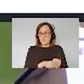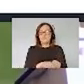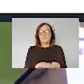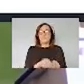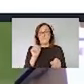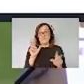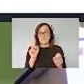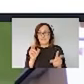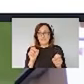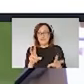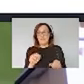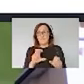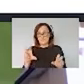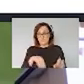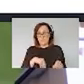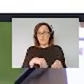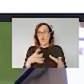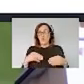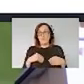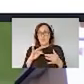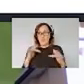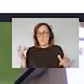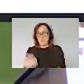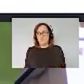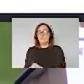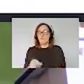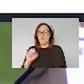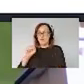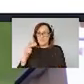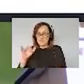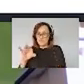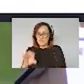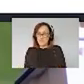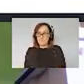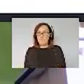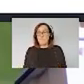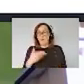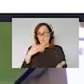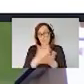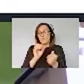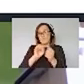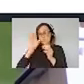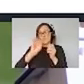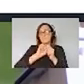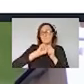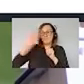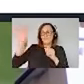Tak, tak. Czy można uzyskać link? Pani Anita pyta. Ja wyślę całą prezentację, tam będą linki, więc do